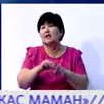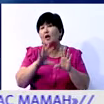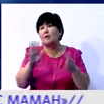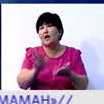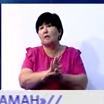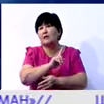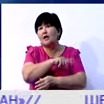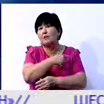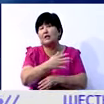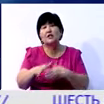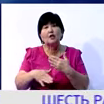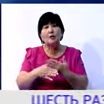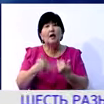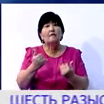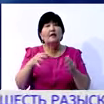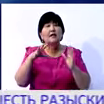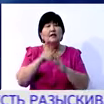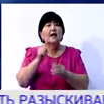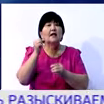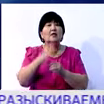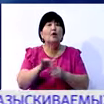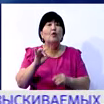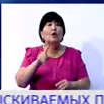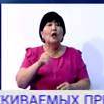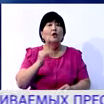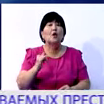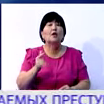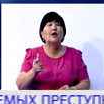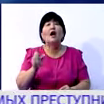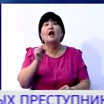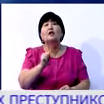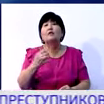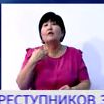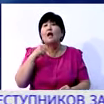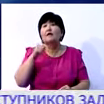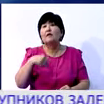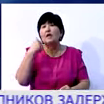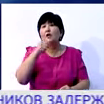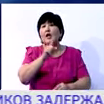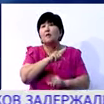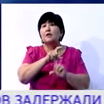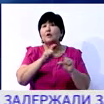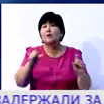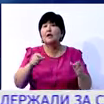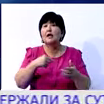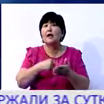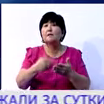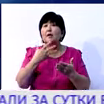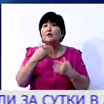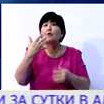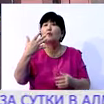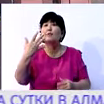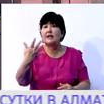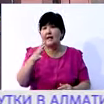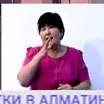бесплатной медицинской помощи. В их числе Центр урологии и андрологии в Кызылорде. В этом году медицинское учреждение отмечает свое